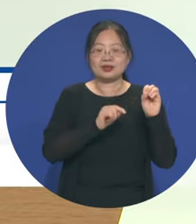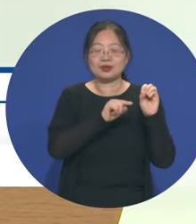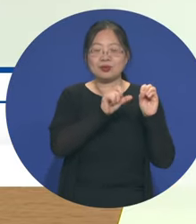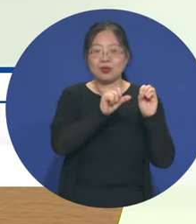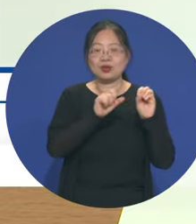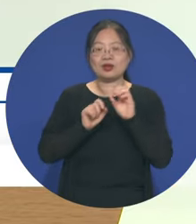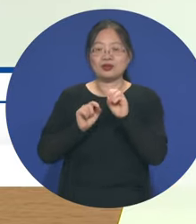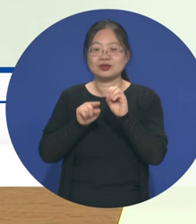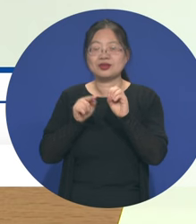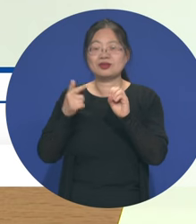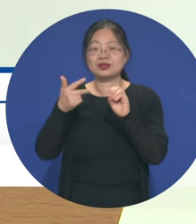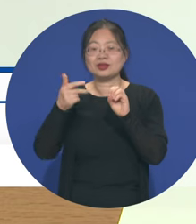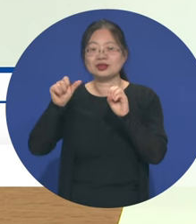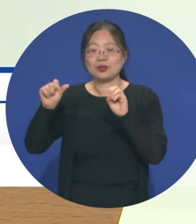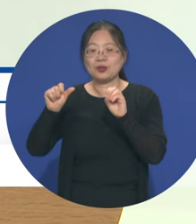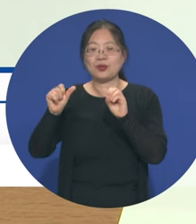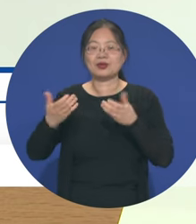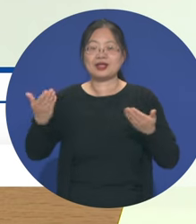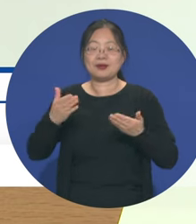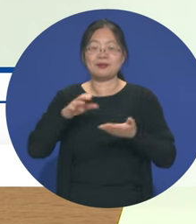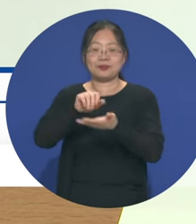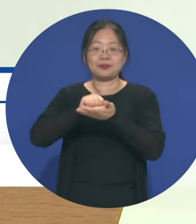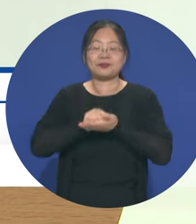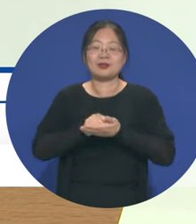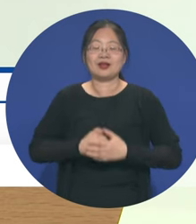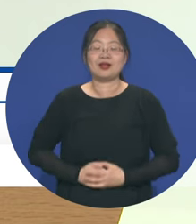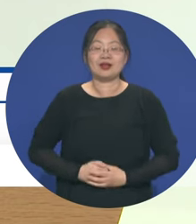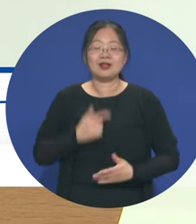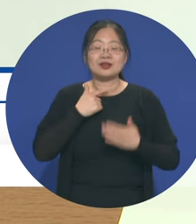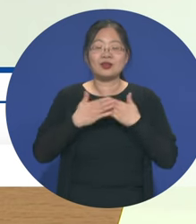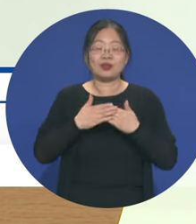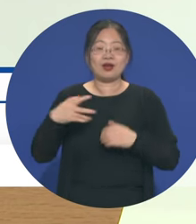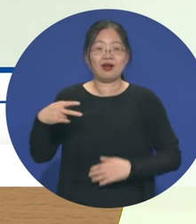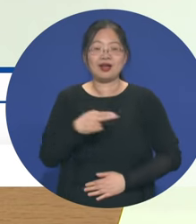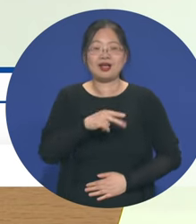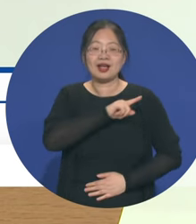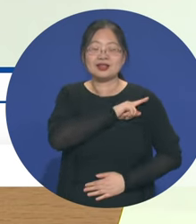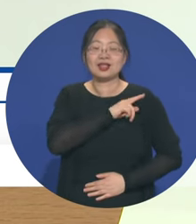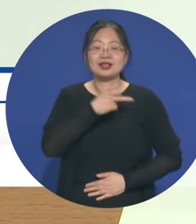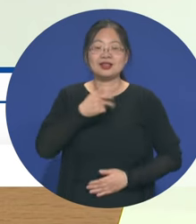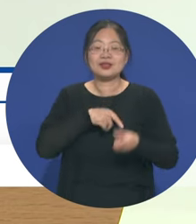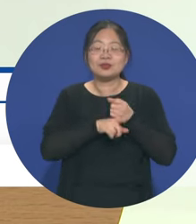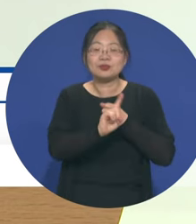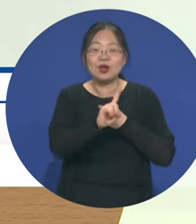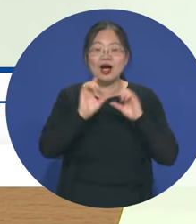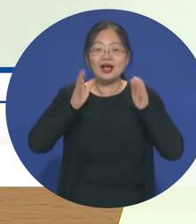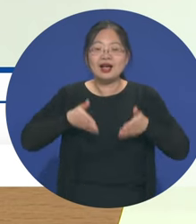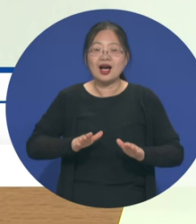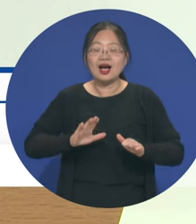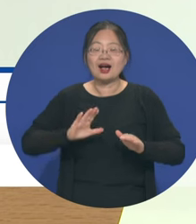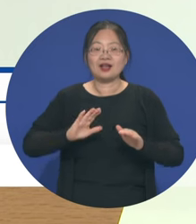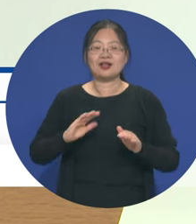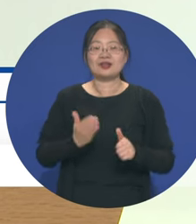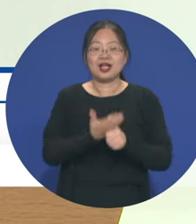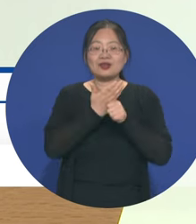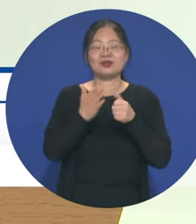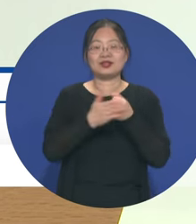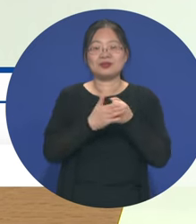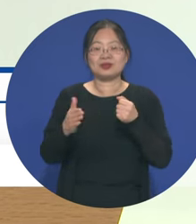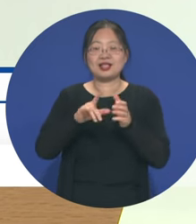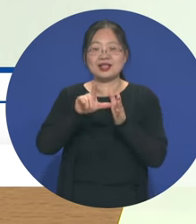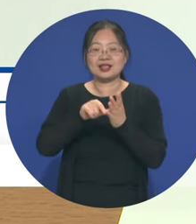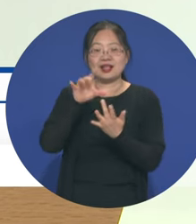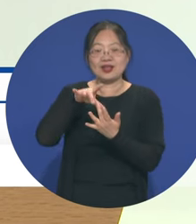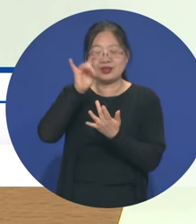0.75 잡을 도입하겠습니다 경력이 단절되는 가장 큰 이유인 출산 육가 등을 위해서